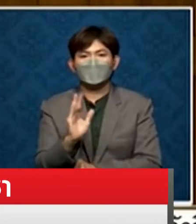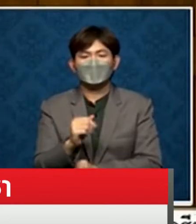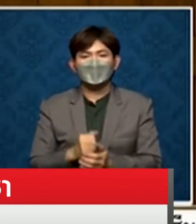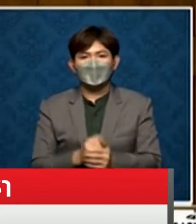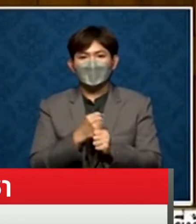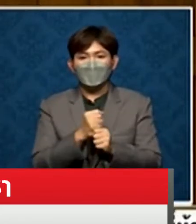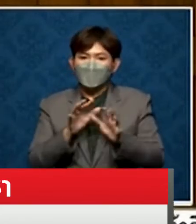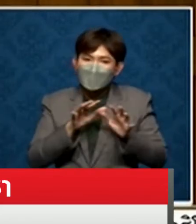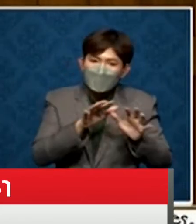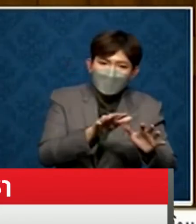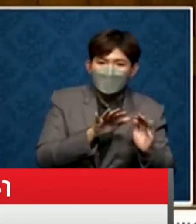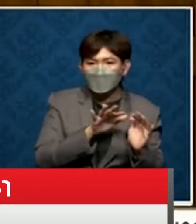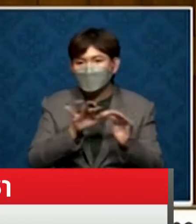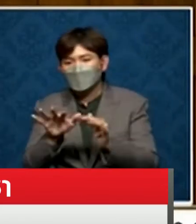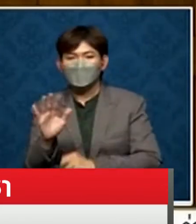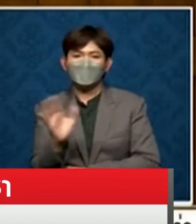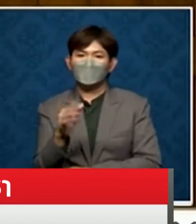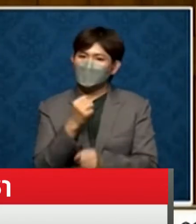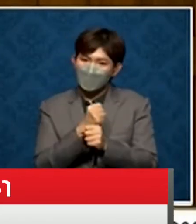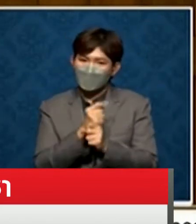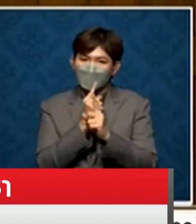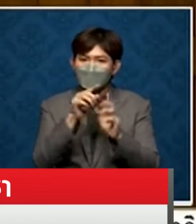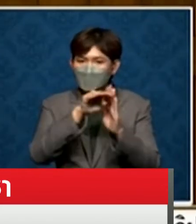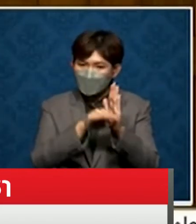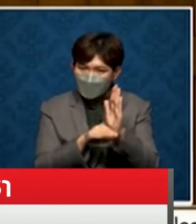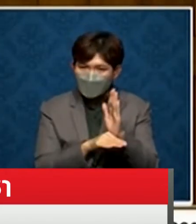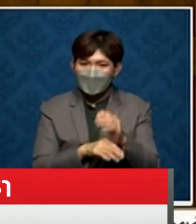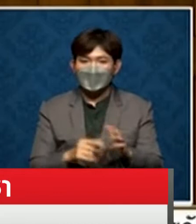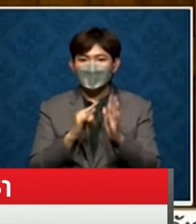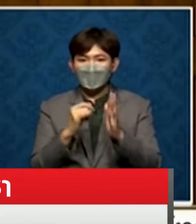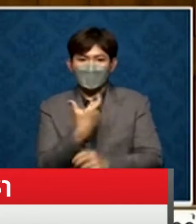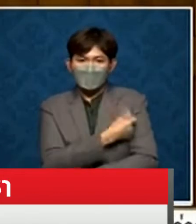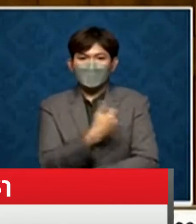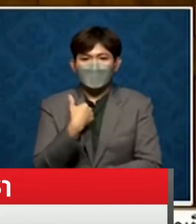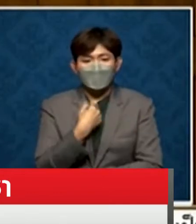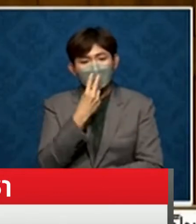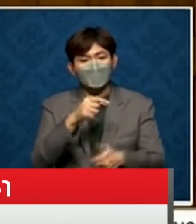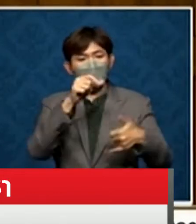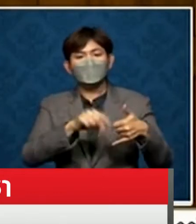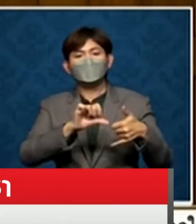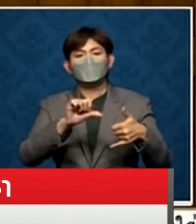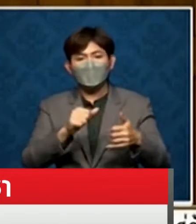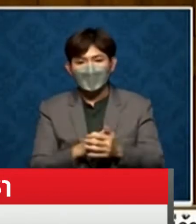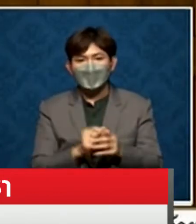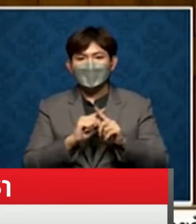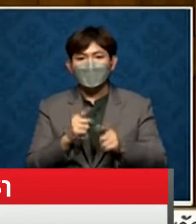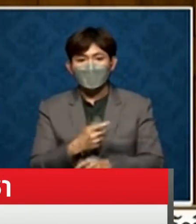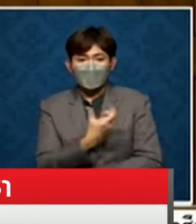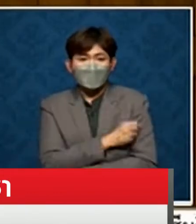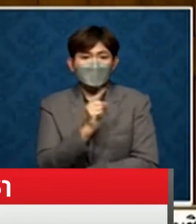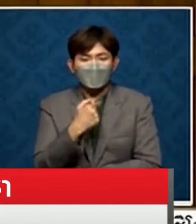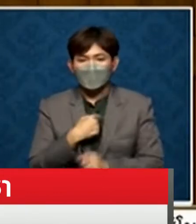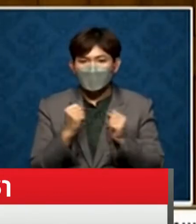ลงไปตามน้ำตามดีเออมีให้ฉีดอร่อยค่ะหมอให้ฉีดใบก็บอกระแวง